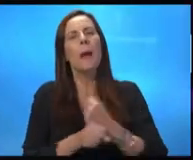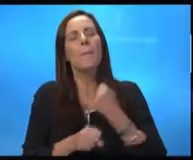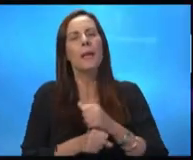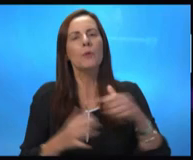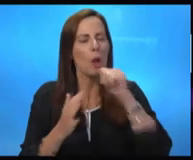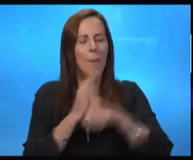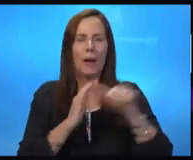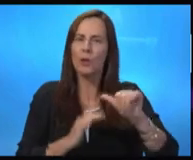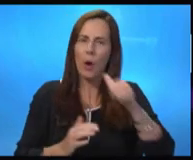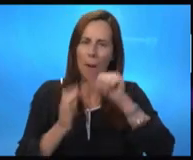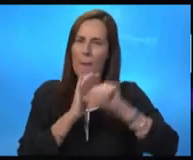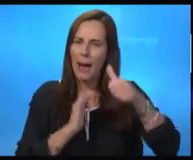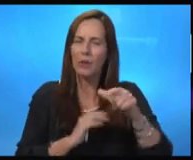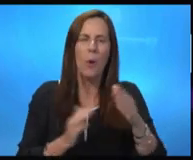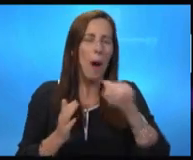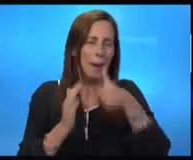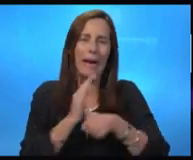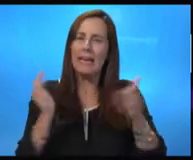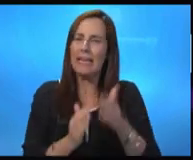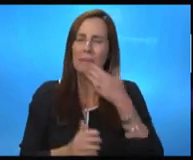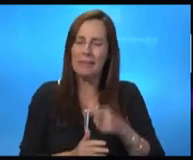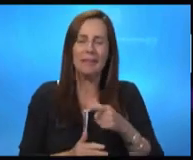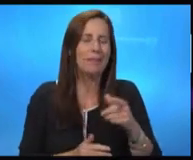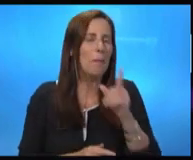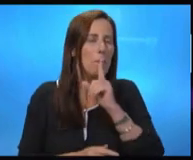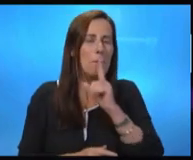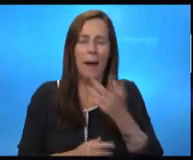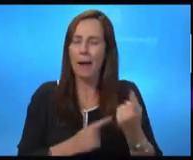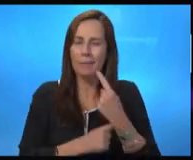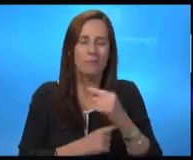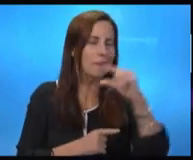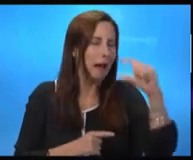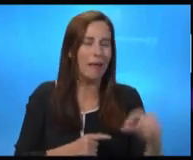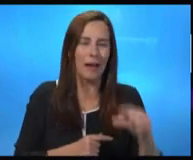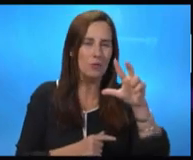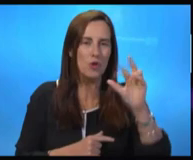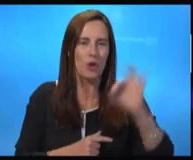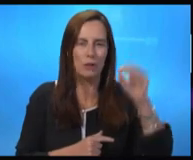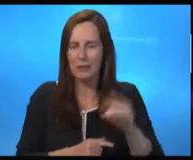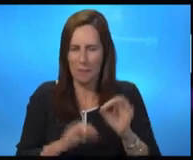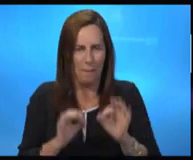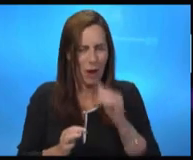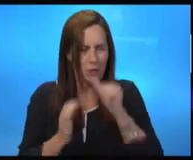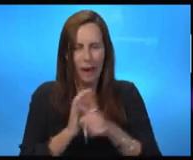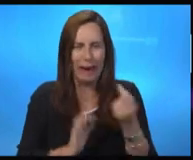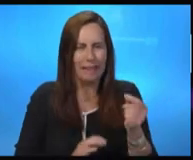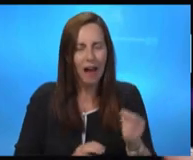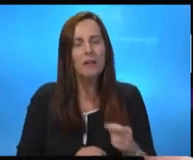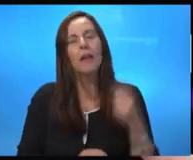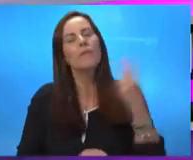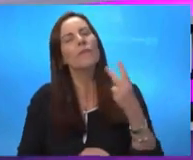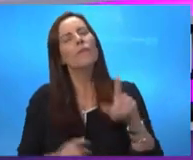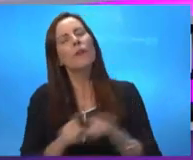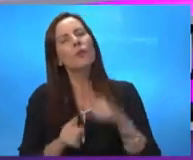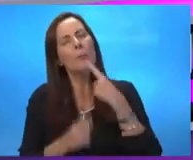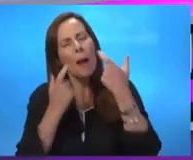נכון, איגוד הוא הבנק הקטן ביותר בישראל, נתח השוק שלו קטן מ3%, זה ממש זניח, וכמו שטוענת המפקחת